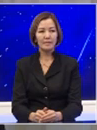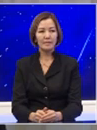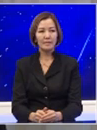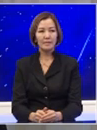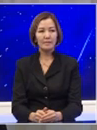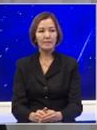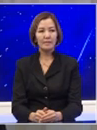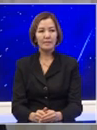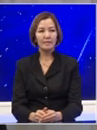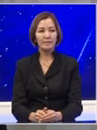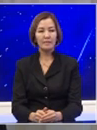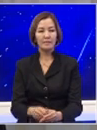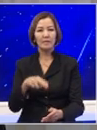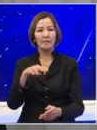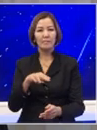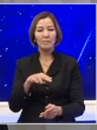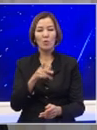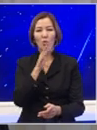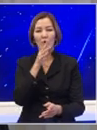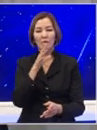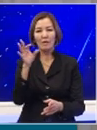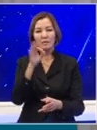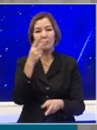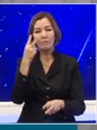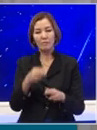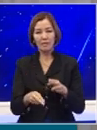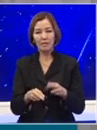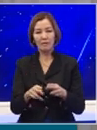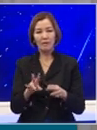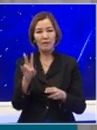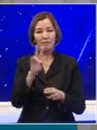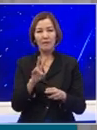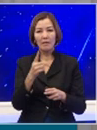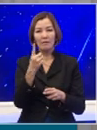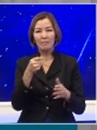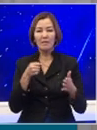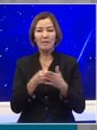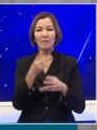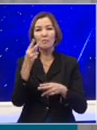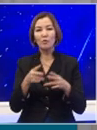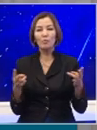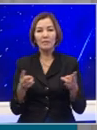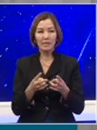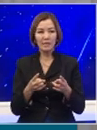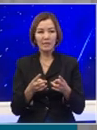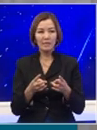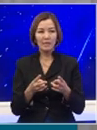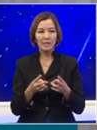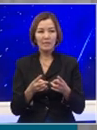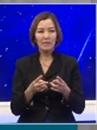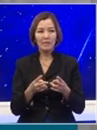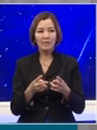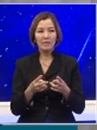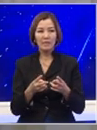Негізі поездының сұрауы бізде қазан айында бітеді. Қарашаның біріне дейін бітіру керек. Срогына қазір біздегі как раз